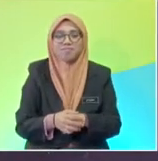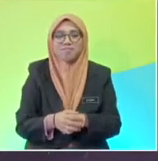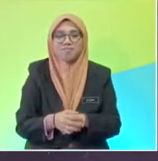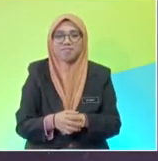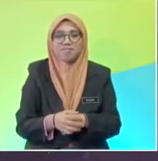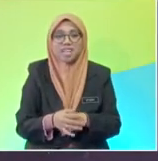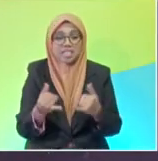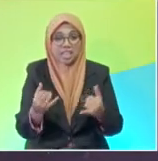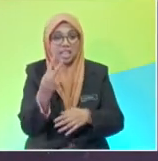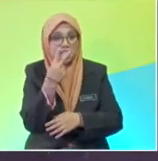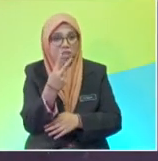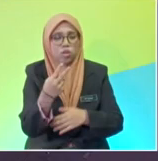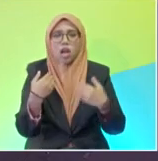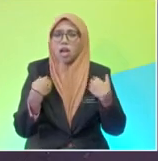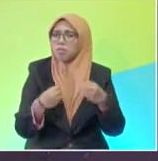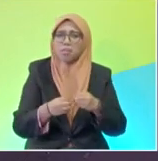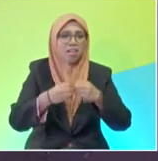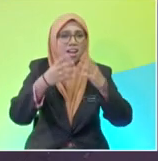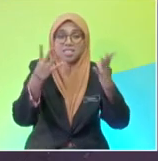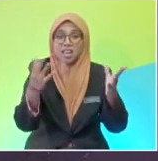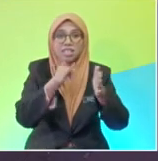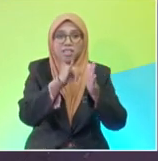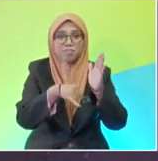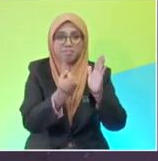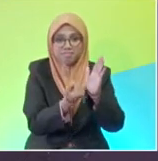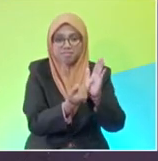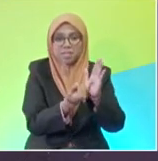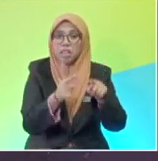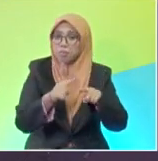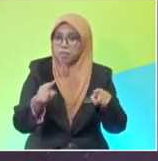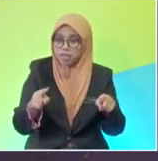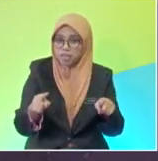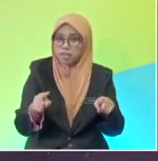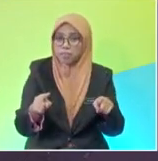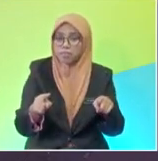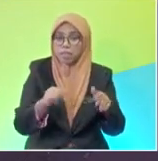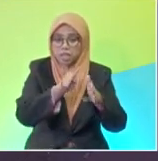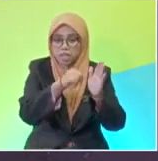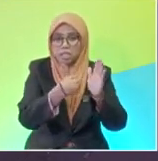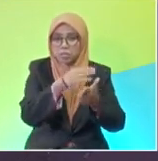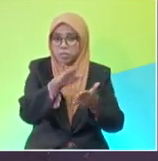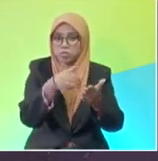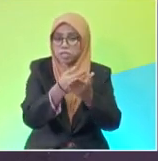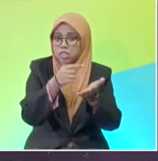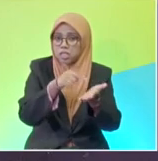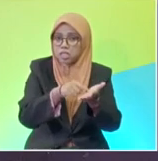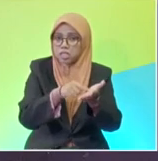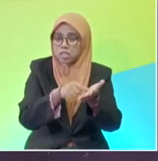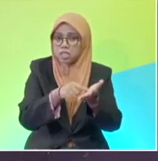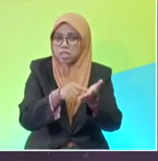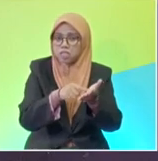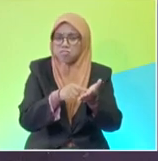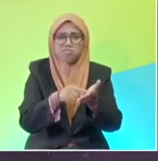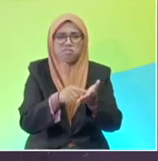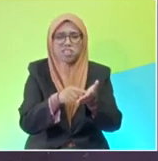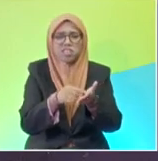kan, dekat depan Cikgu ni ada banyak sangat jam. Tapi sebenarnya Mira, jam yang dekat depan ni dia tak